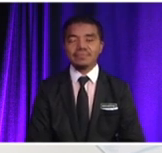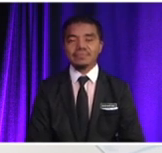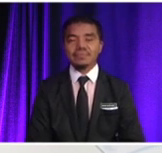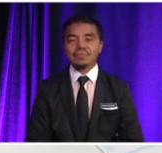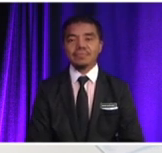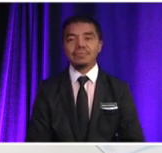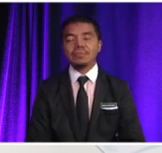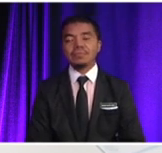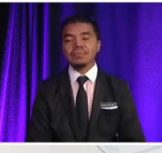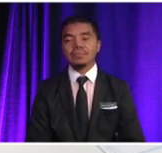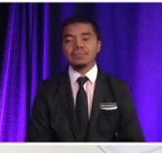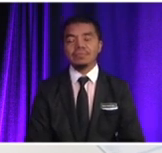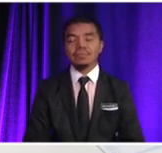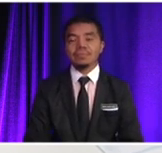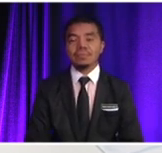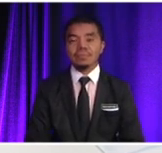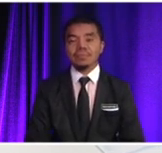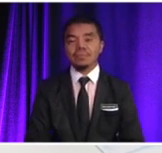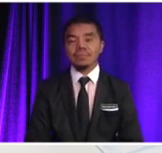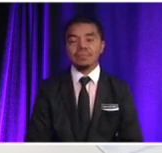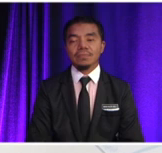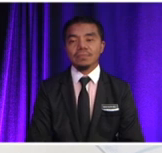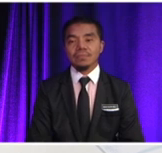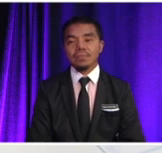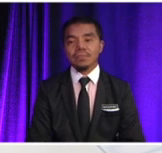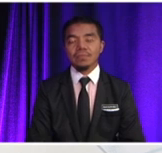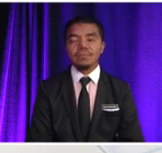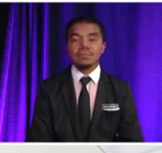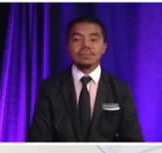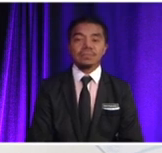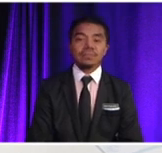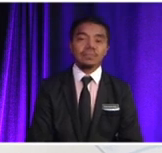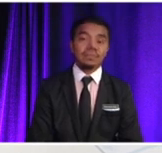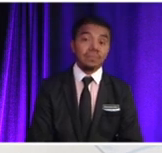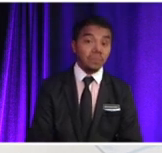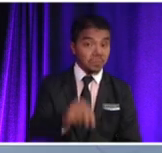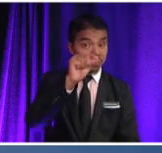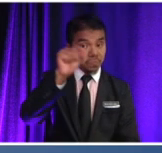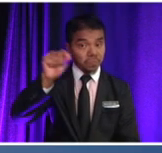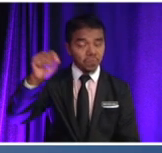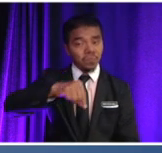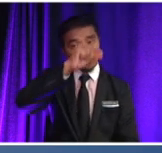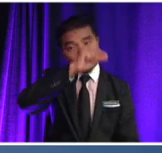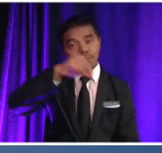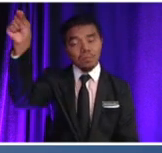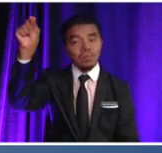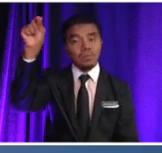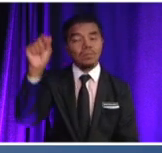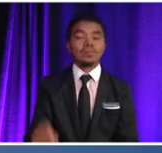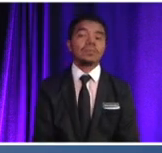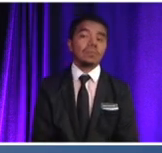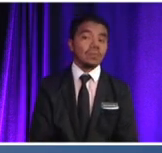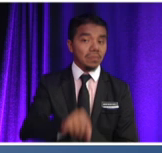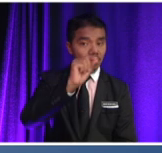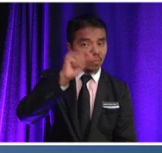produk yang memenuhi kehendak pengguna yang betul berkaitan dengan kehendak pengguna dan tanda